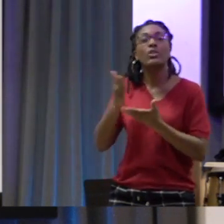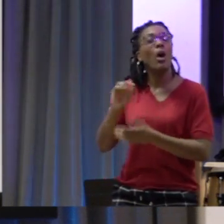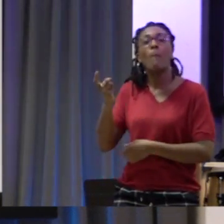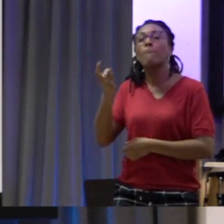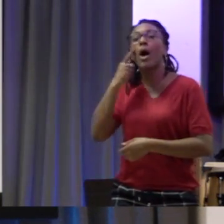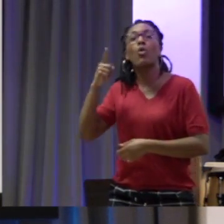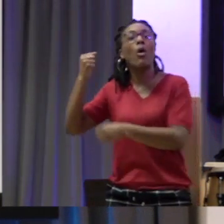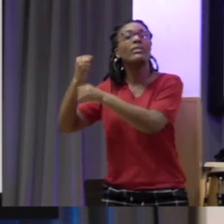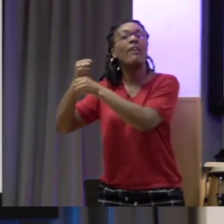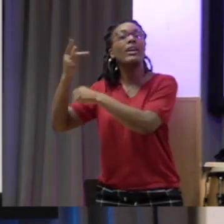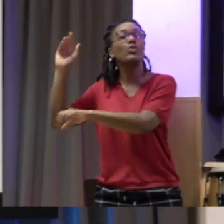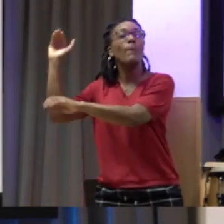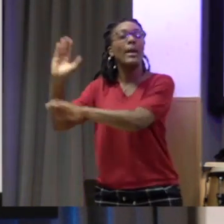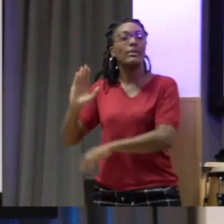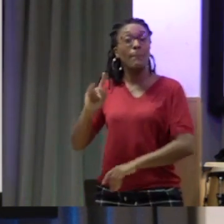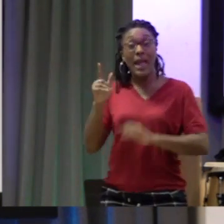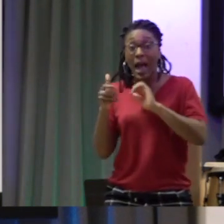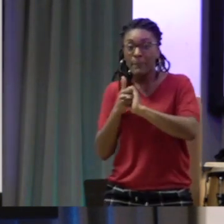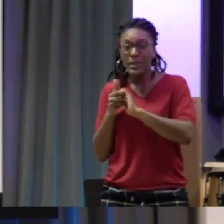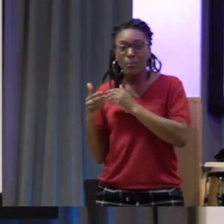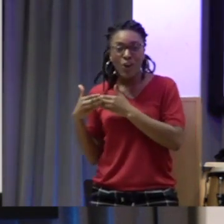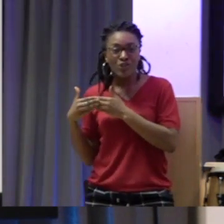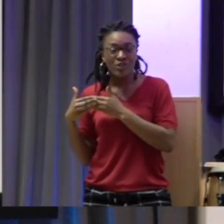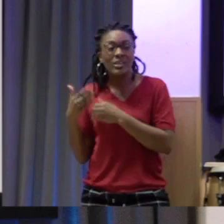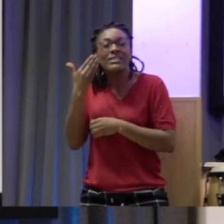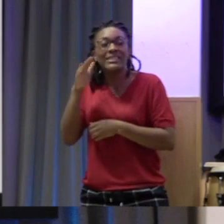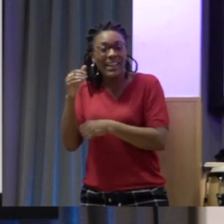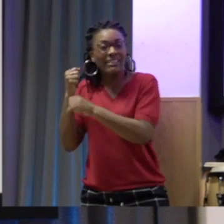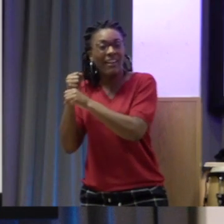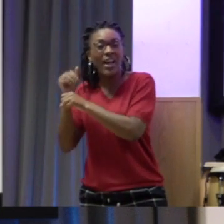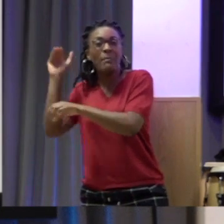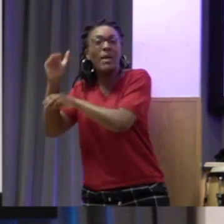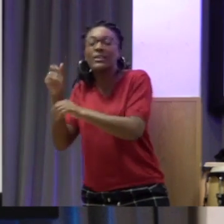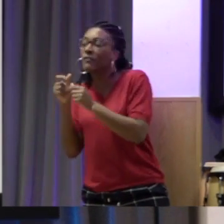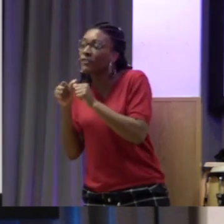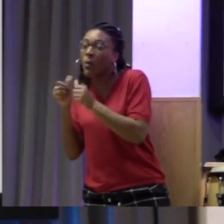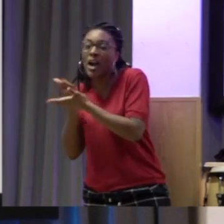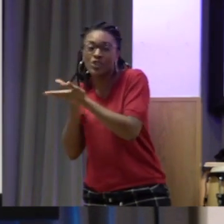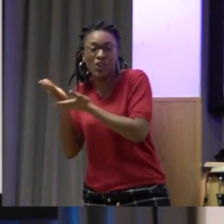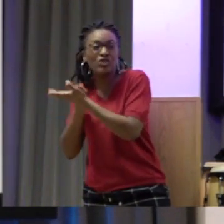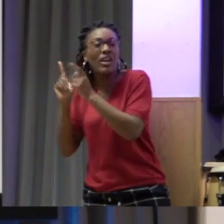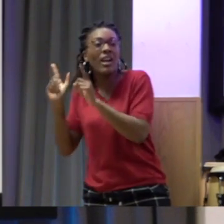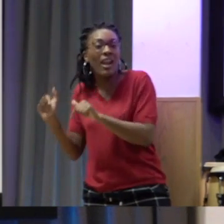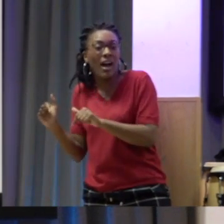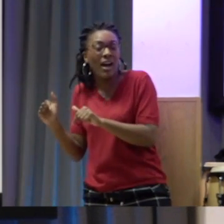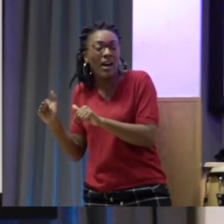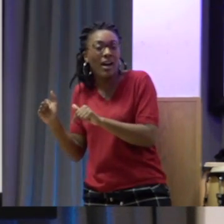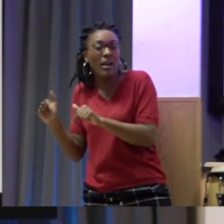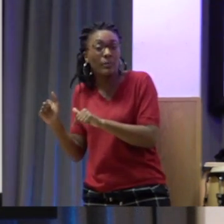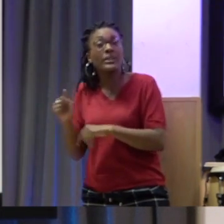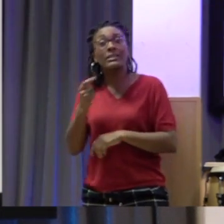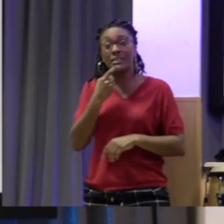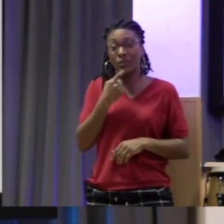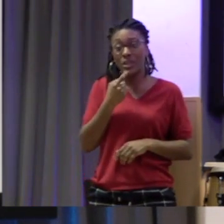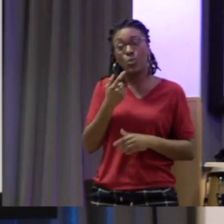l'ami sait ce que fait son maître parce qu'il nous confie des choses. Donc quand il s'adresse à cette personne, cela va plus